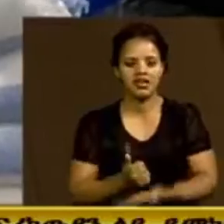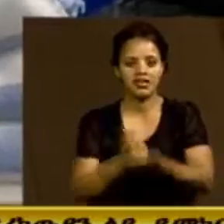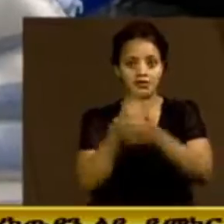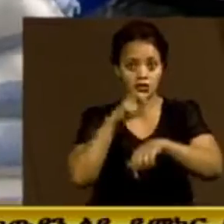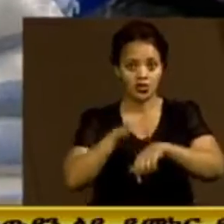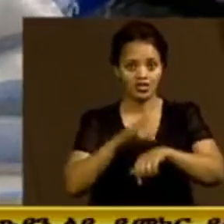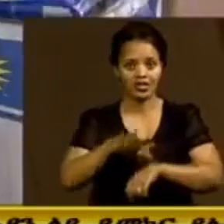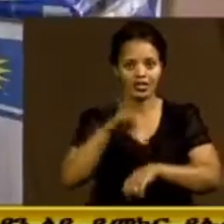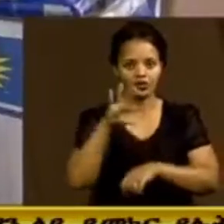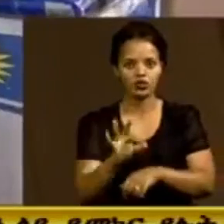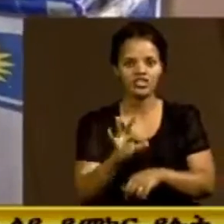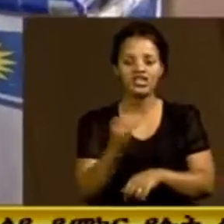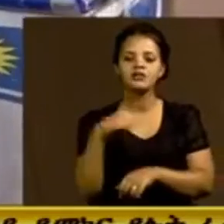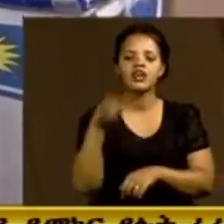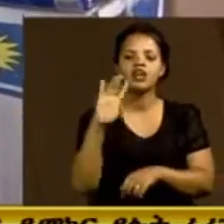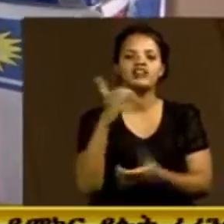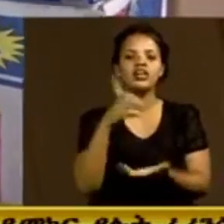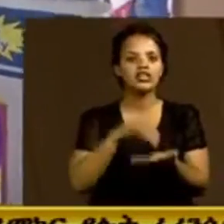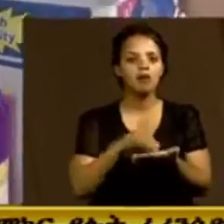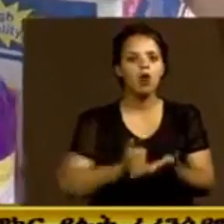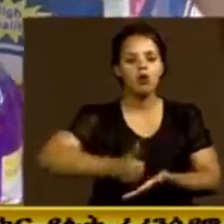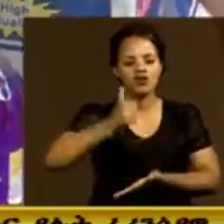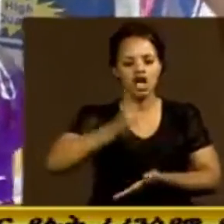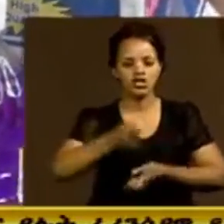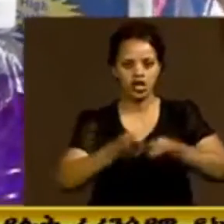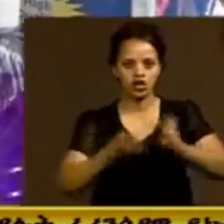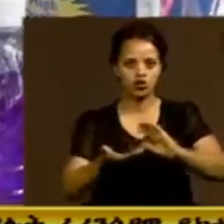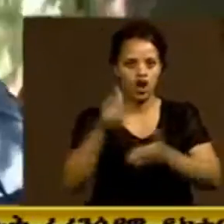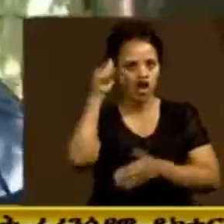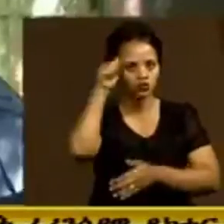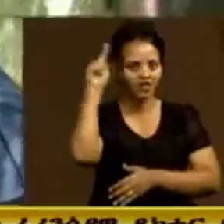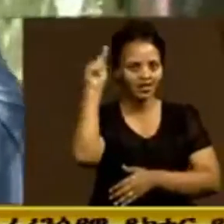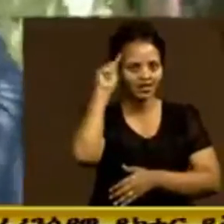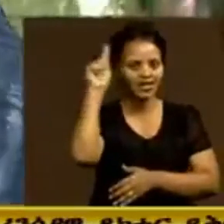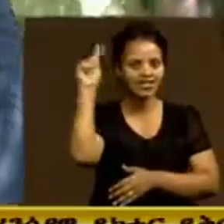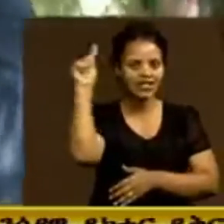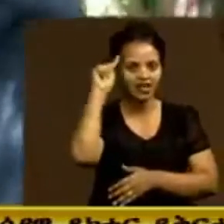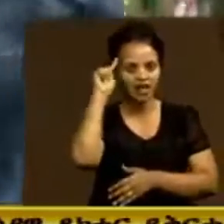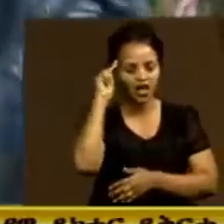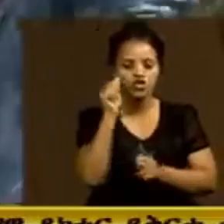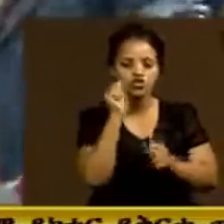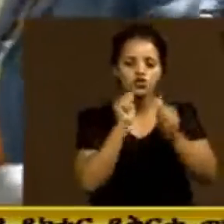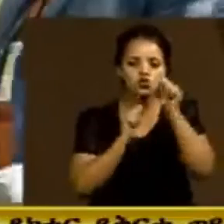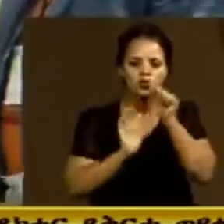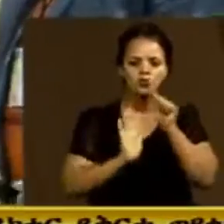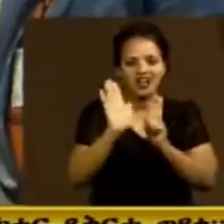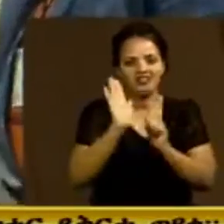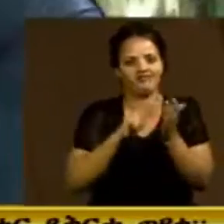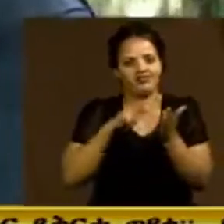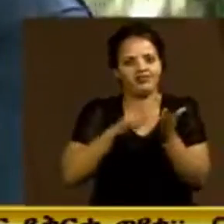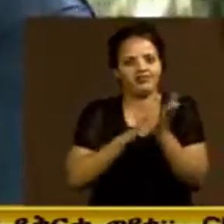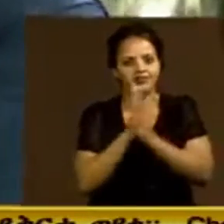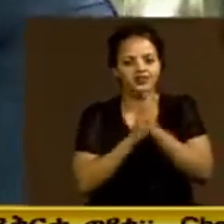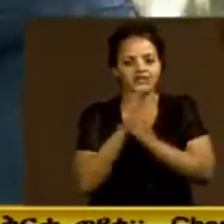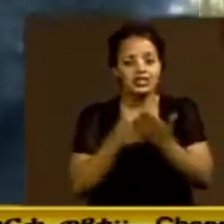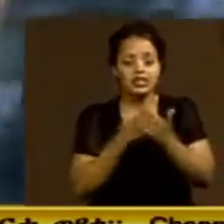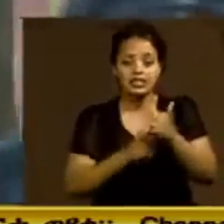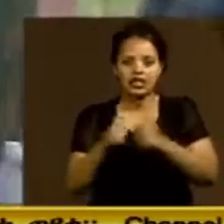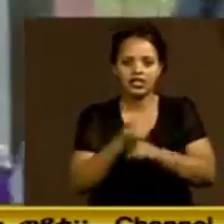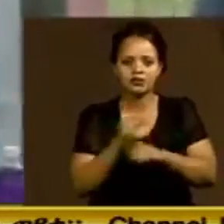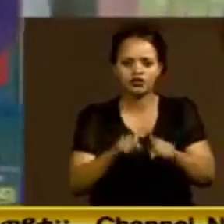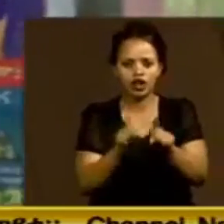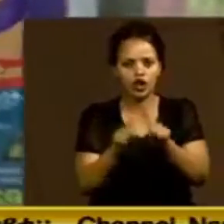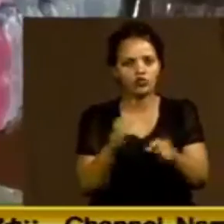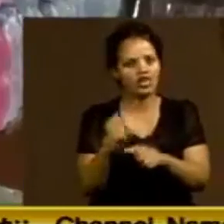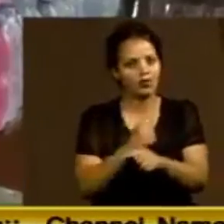ወቅት የተገኙት የምስራቅ ክፍለ ከተማ ዋና አስተዳዳሪ የሆኑት አቶ ታደሰ ተፈራ እድሮቹ በራስ ተነሳሽነትም ከዚህ ቀደም